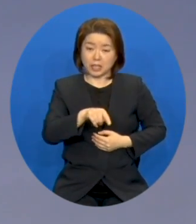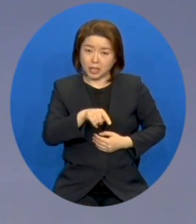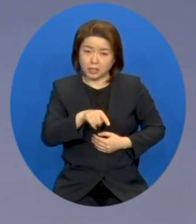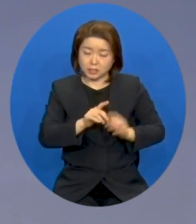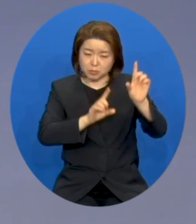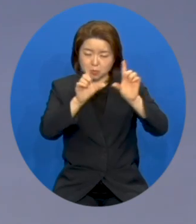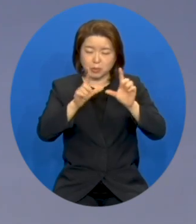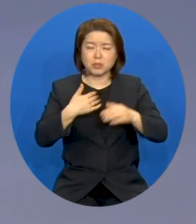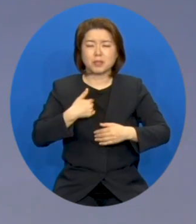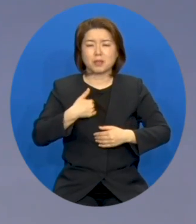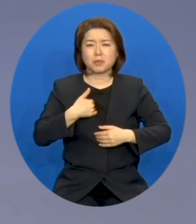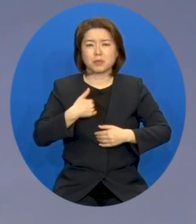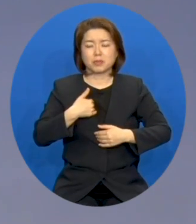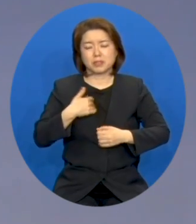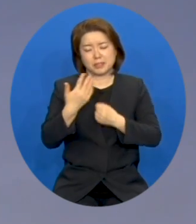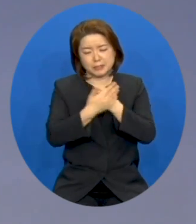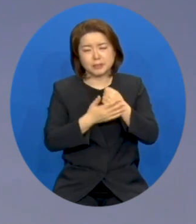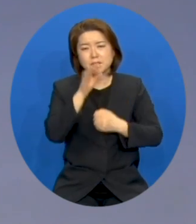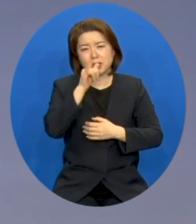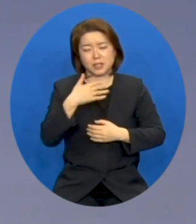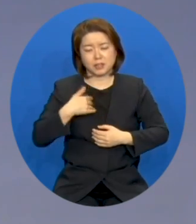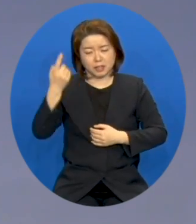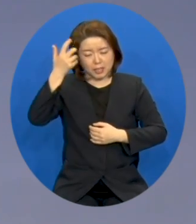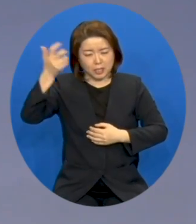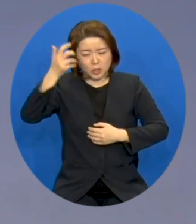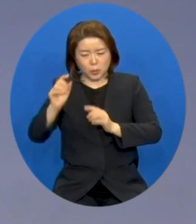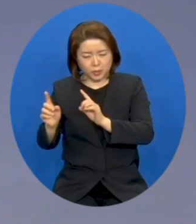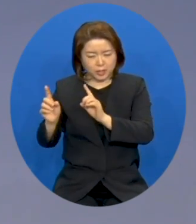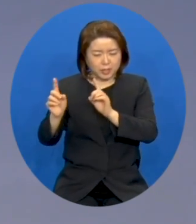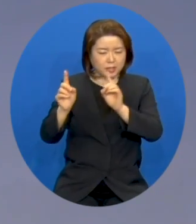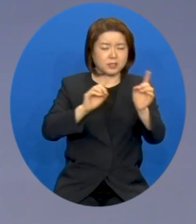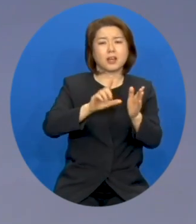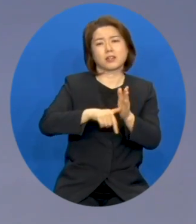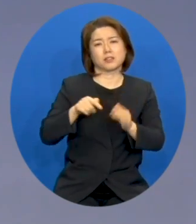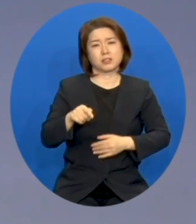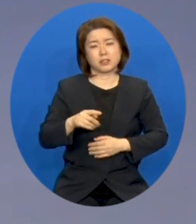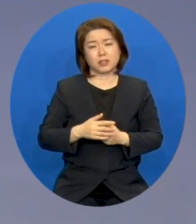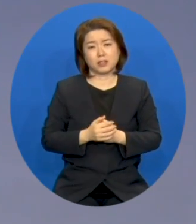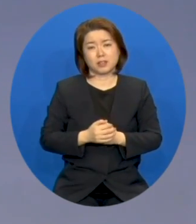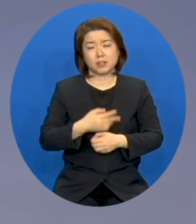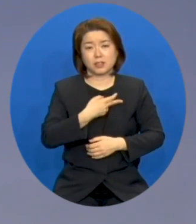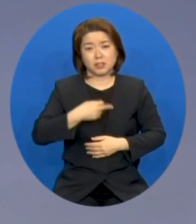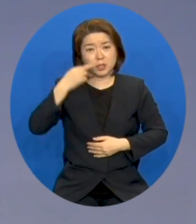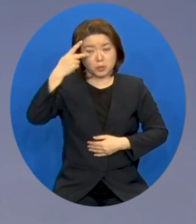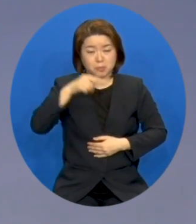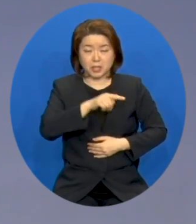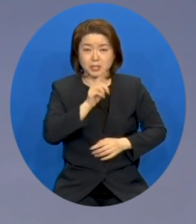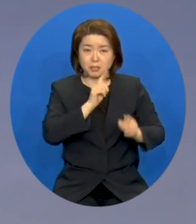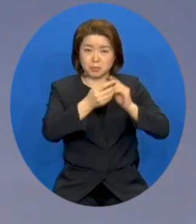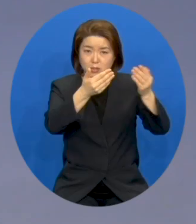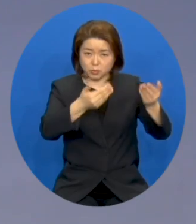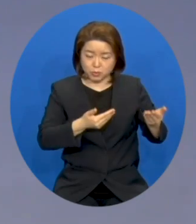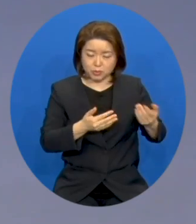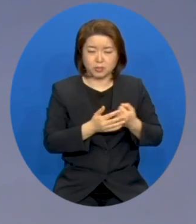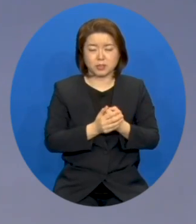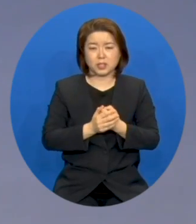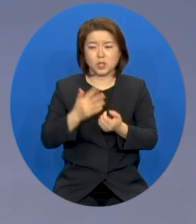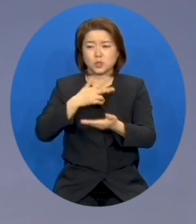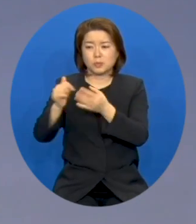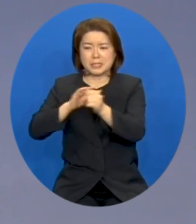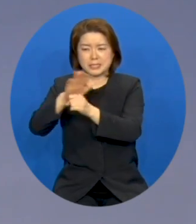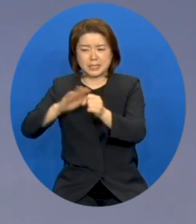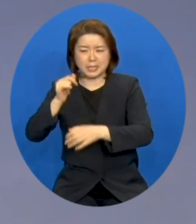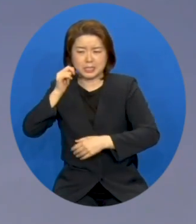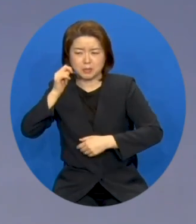우리 영혼이 사는 시간이었어요. 사도 바울이 이 말씀을 하는 것은 주님을 사랑하지 못하는 자를